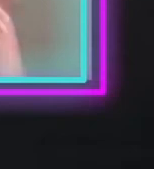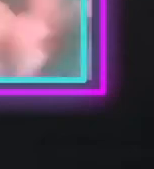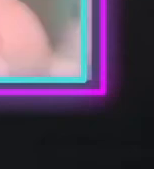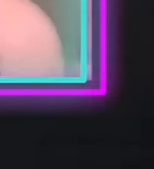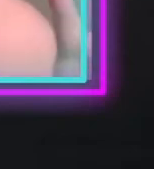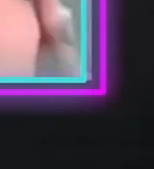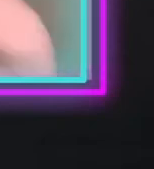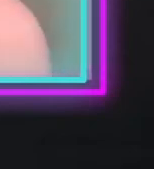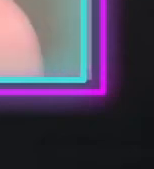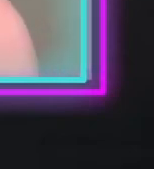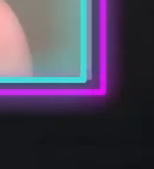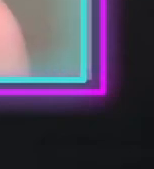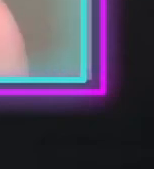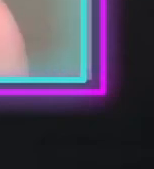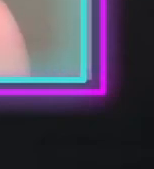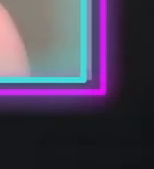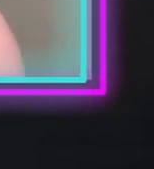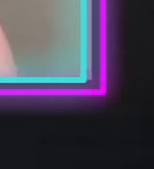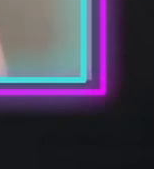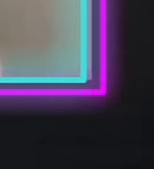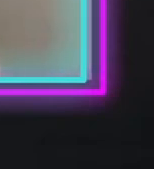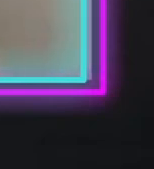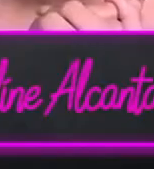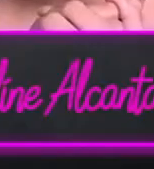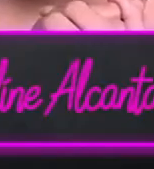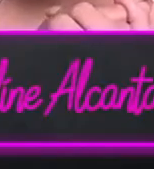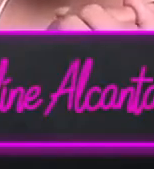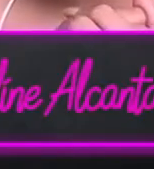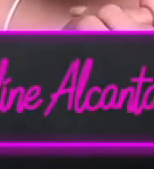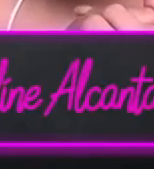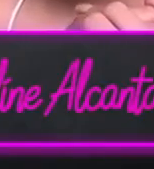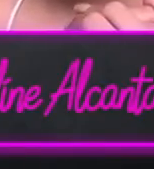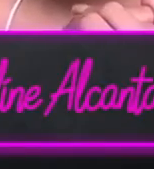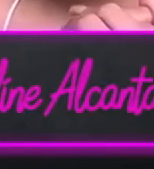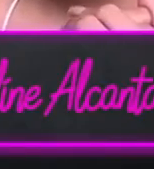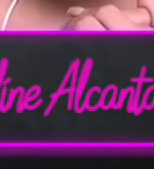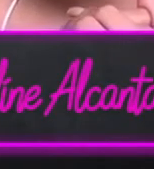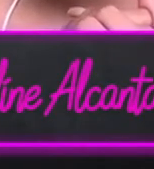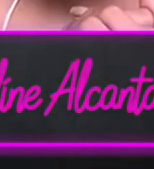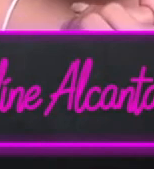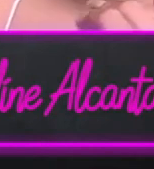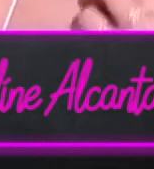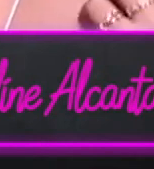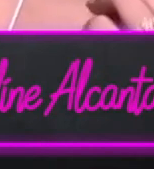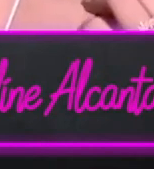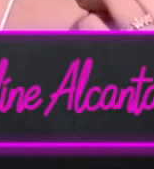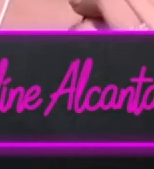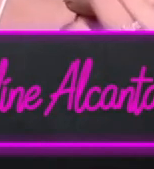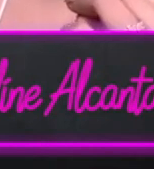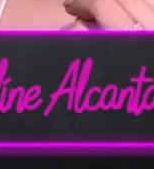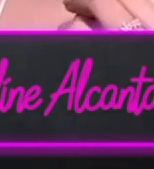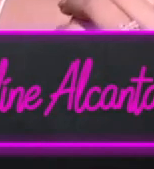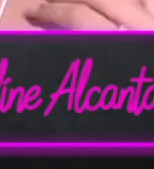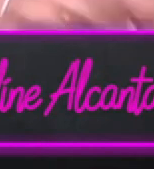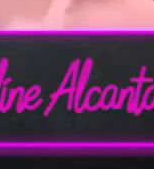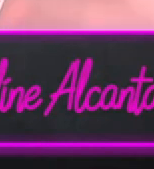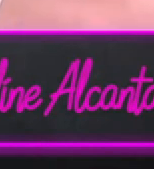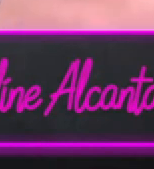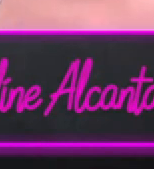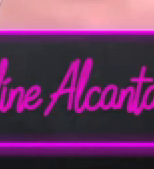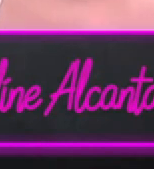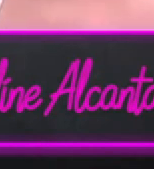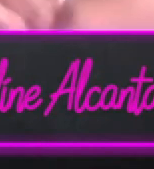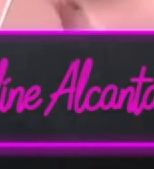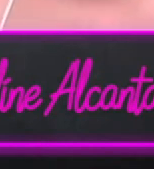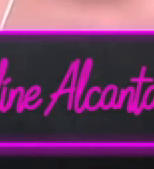mga showbiz royalties na, wow, grabe, hindi ko naramdaman na mga taga-showbiz sila. Like, walang